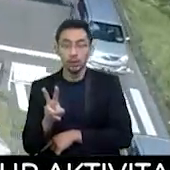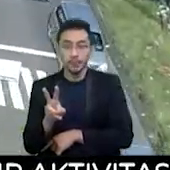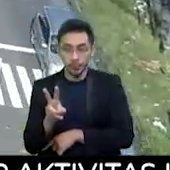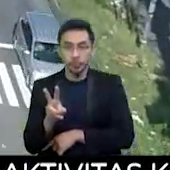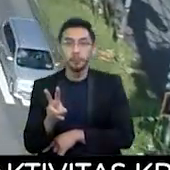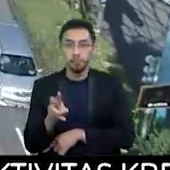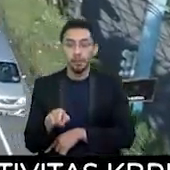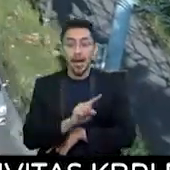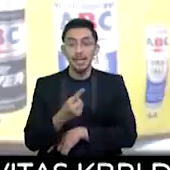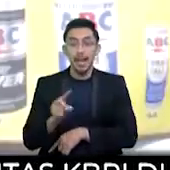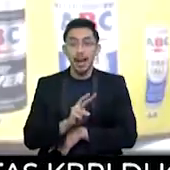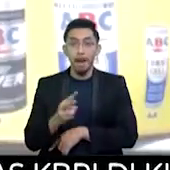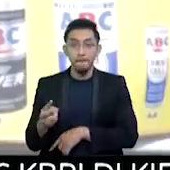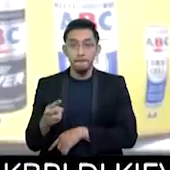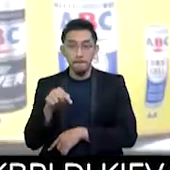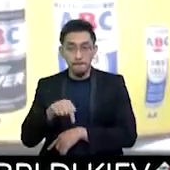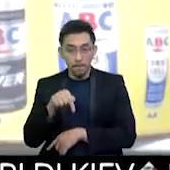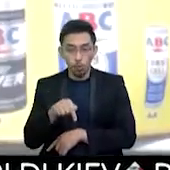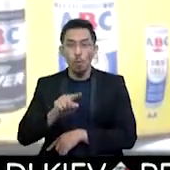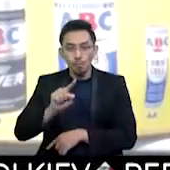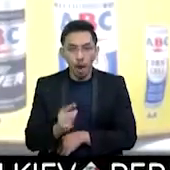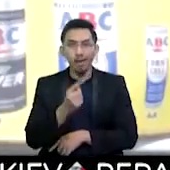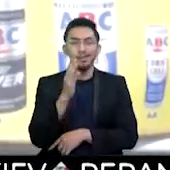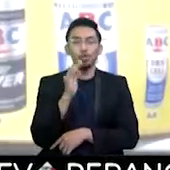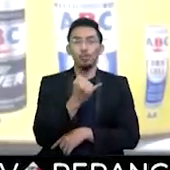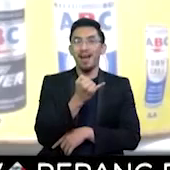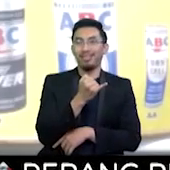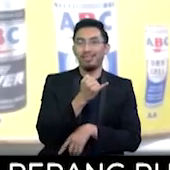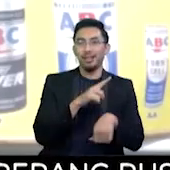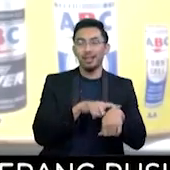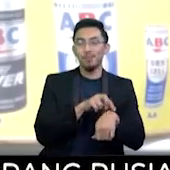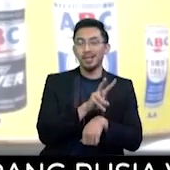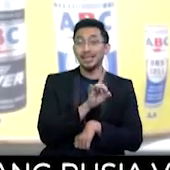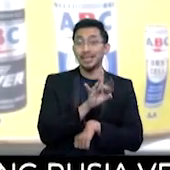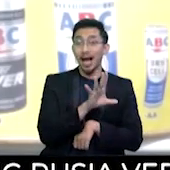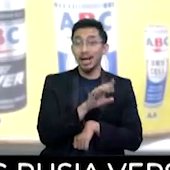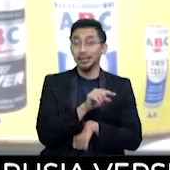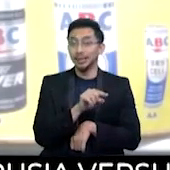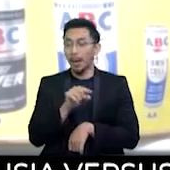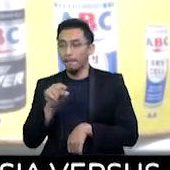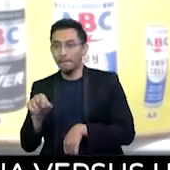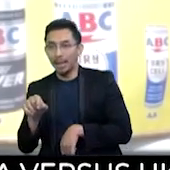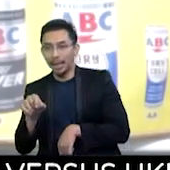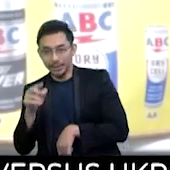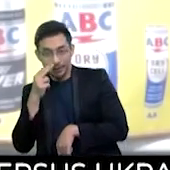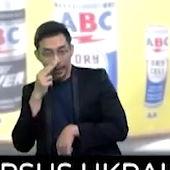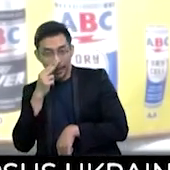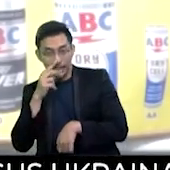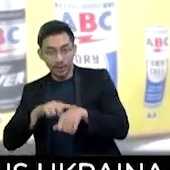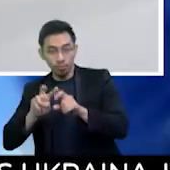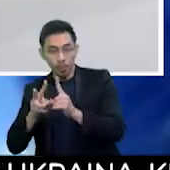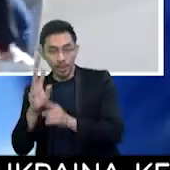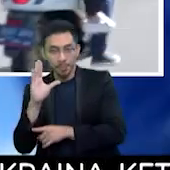ini sudah diberlakukan sejak hari Jumat pukul 2 siang dan akan diberlakukan sampai hari Senin pukul 12